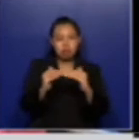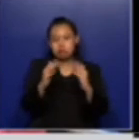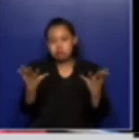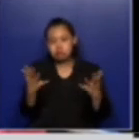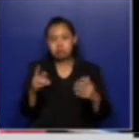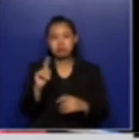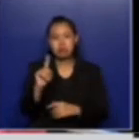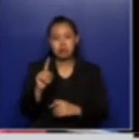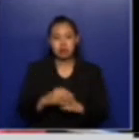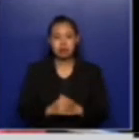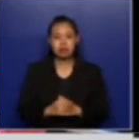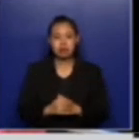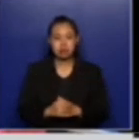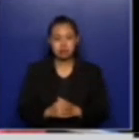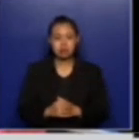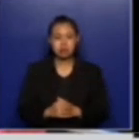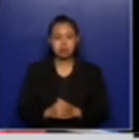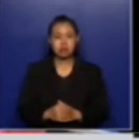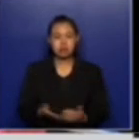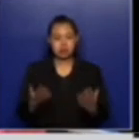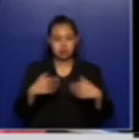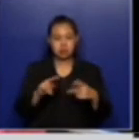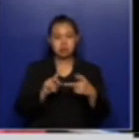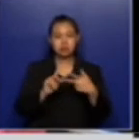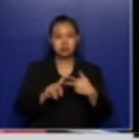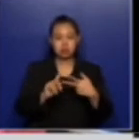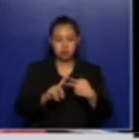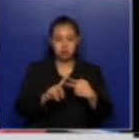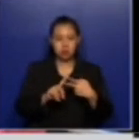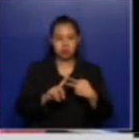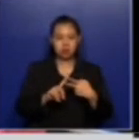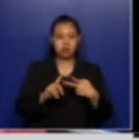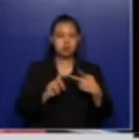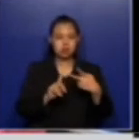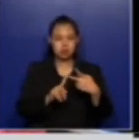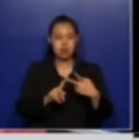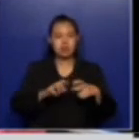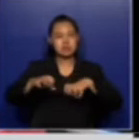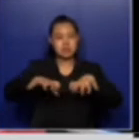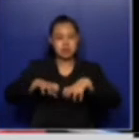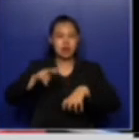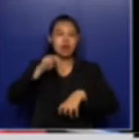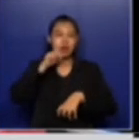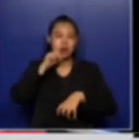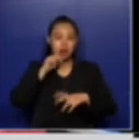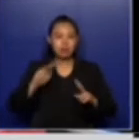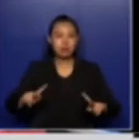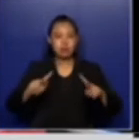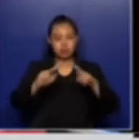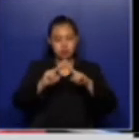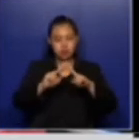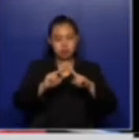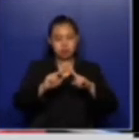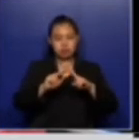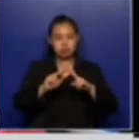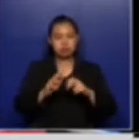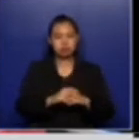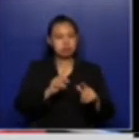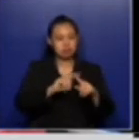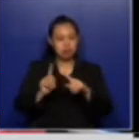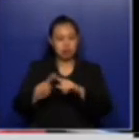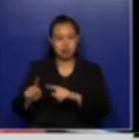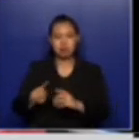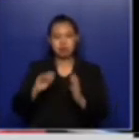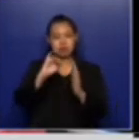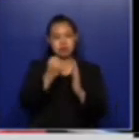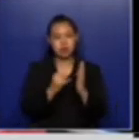านของการจัดการน้ำที่ฉันอยากจะเห็นการจัดการน้ำของทุกกระทรวงเนี่ยนะคะว่าในจังหวัดเชียงราย